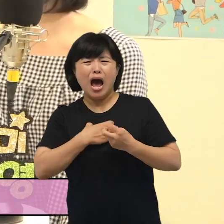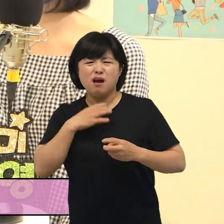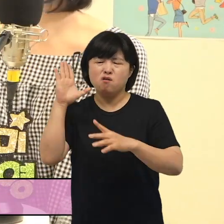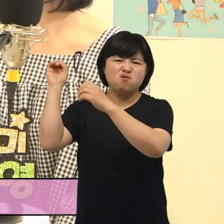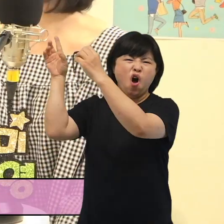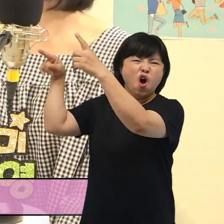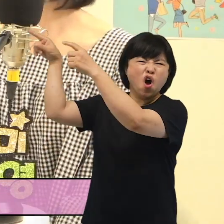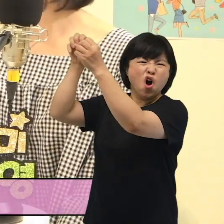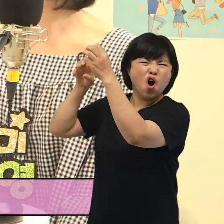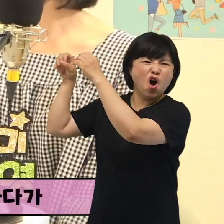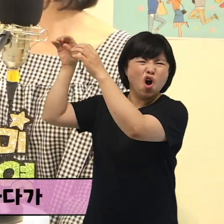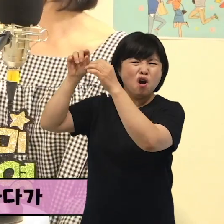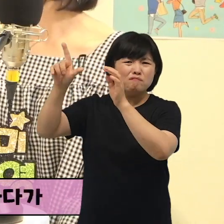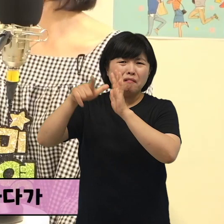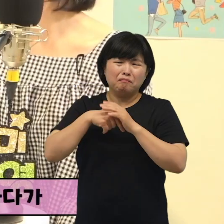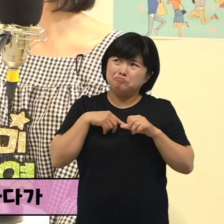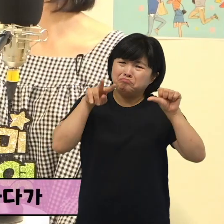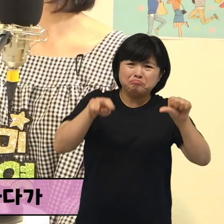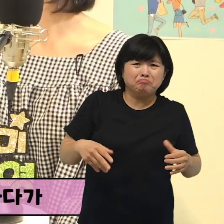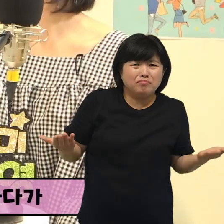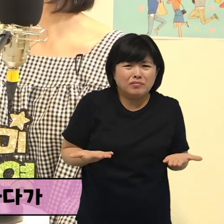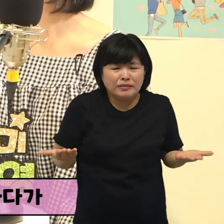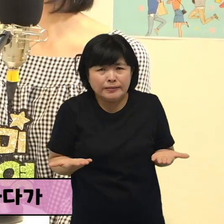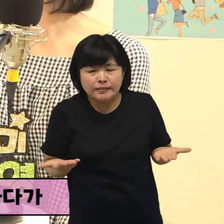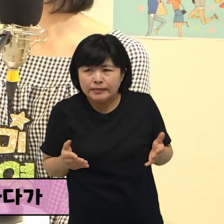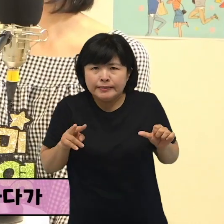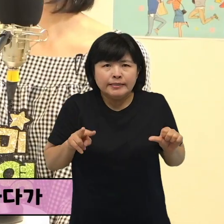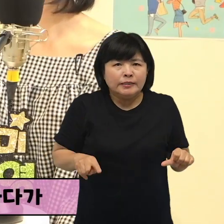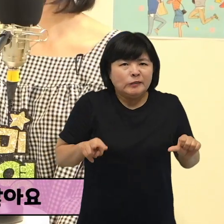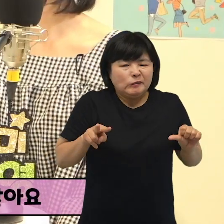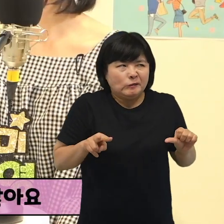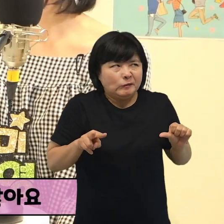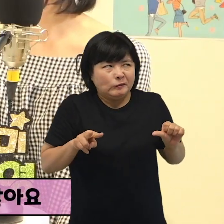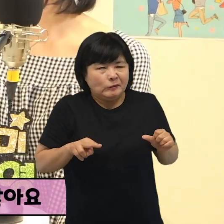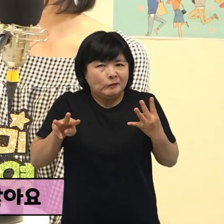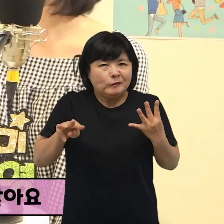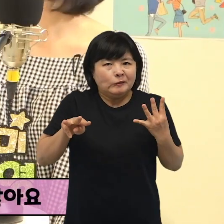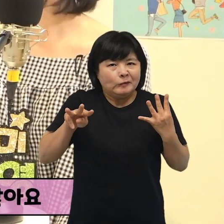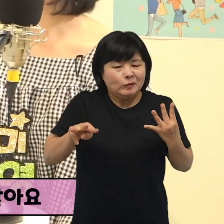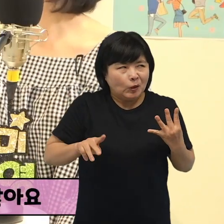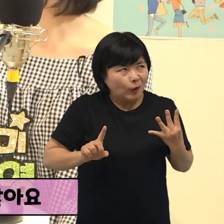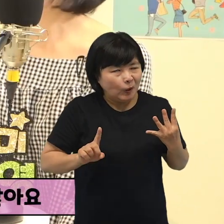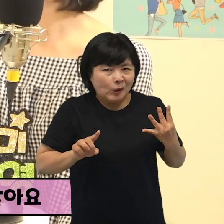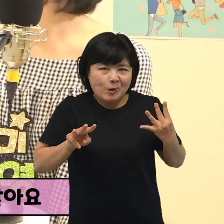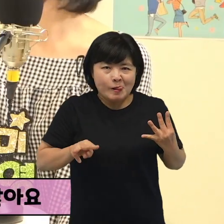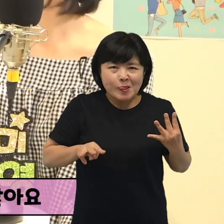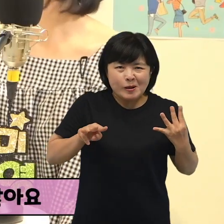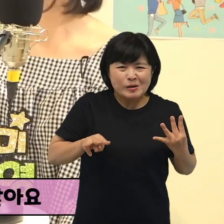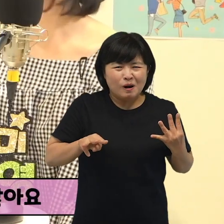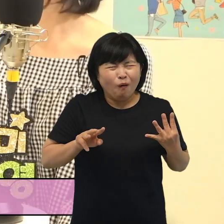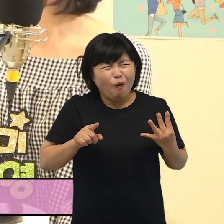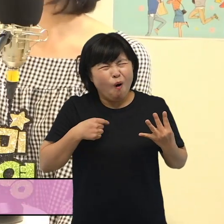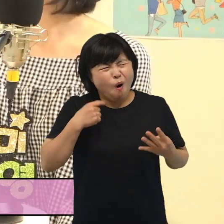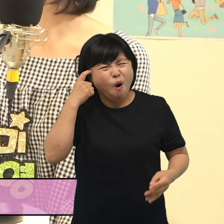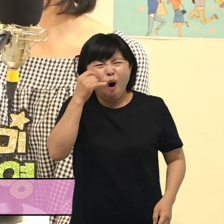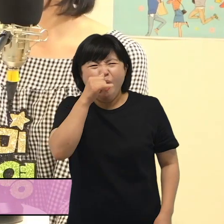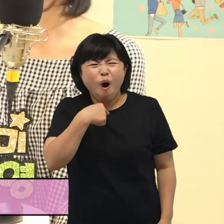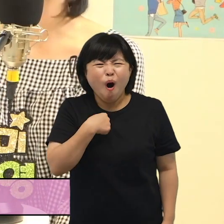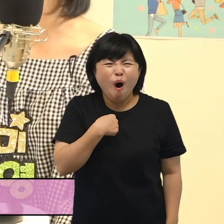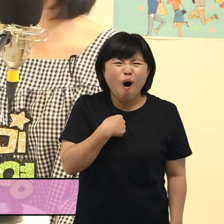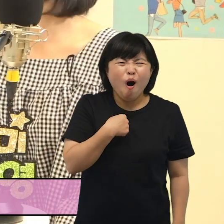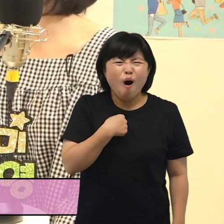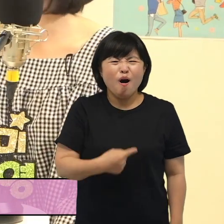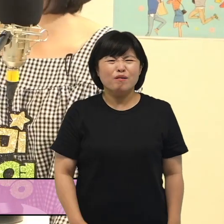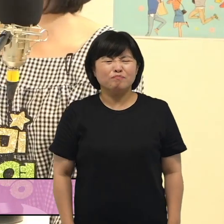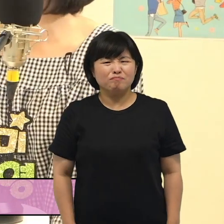막 이런 얘기를 하셨다고 해요. 근데 저희는 지금 주 5일 근무하다가 주 4일 얘기가 슬슬 나오고 있잖아요. 그렇죠. 저희 혹시 그렇게 생각하시나요?